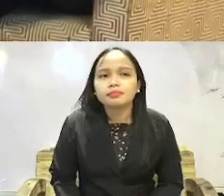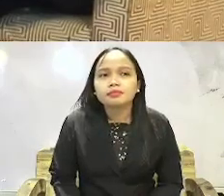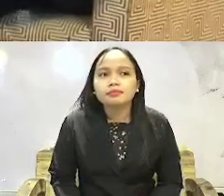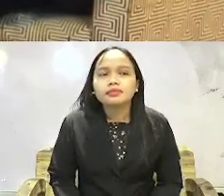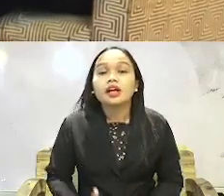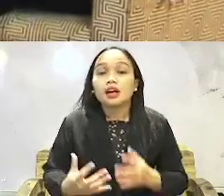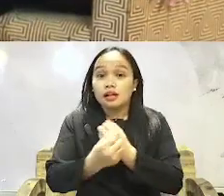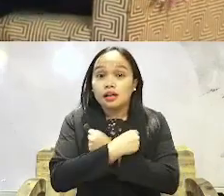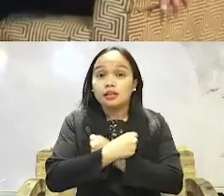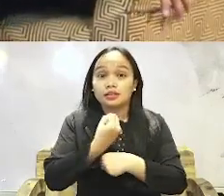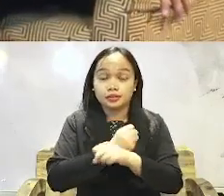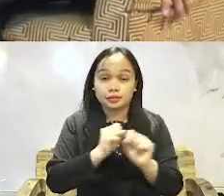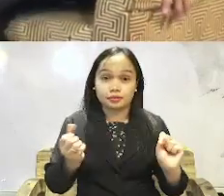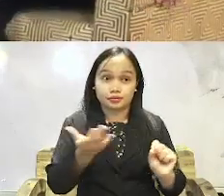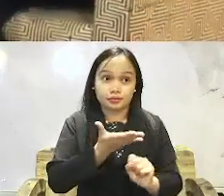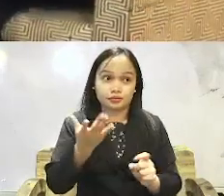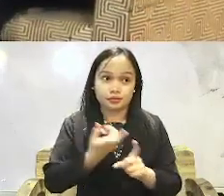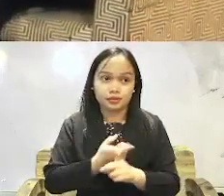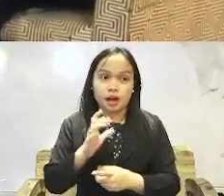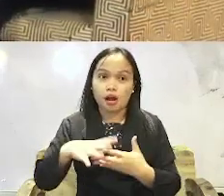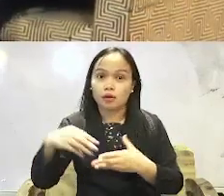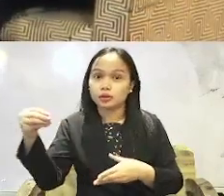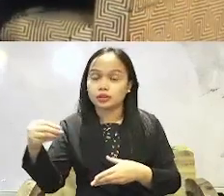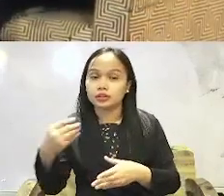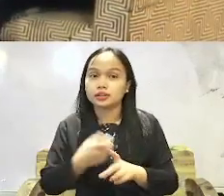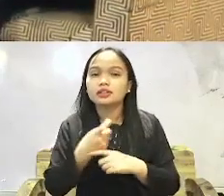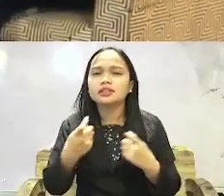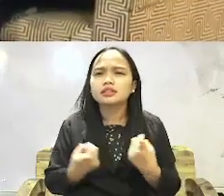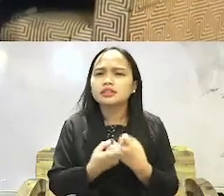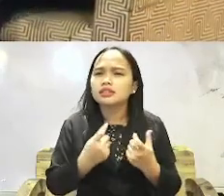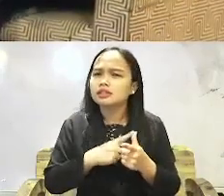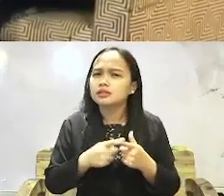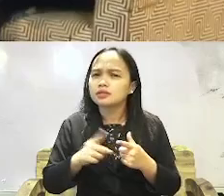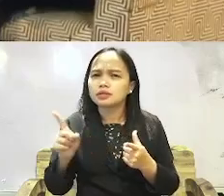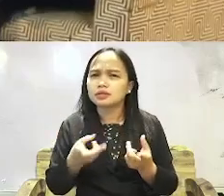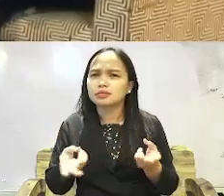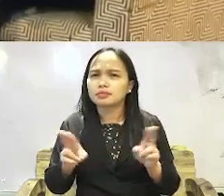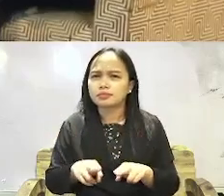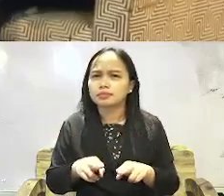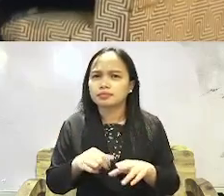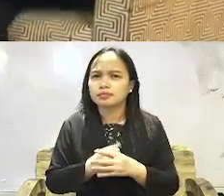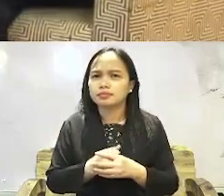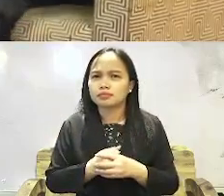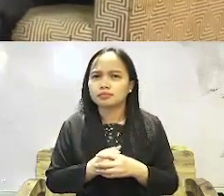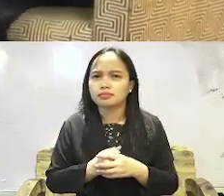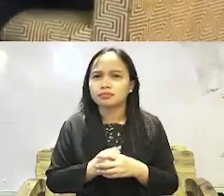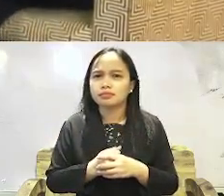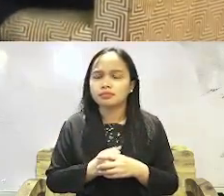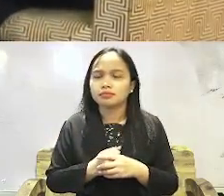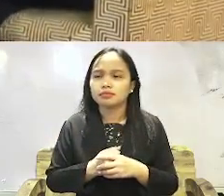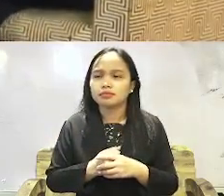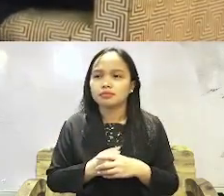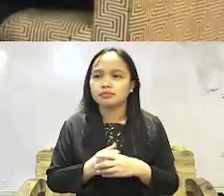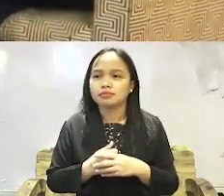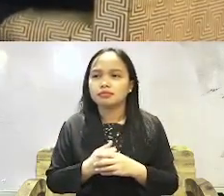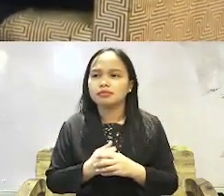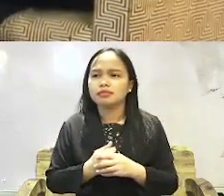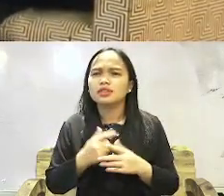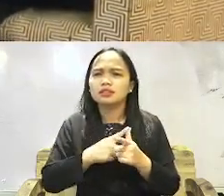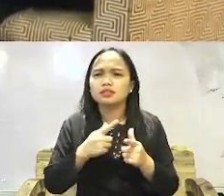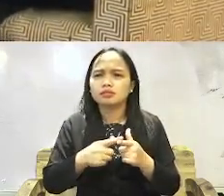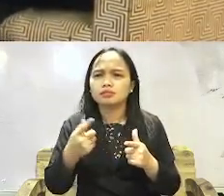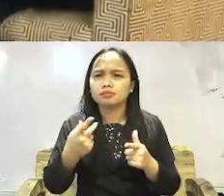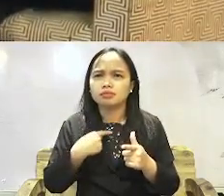of sin. So anong ginagawa ngayon ng Diyos? Ay ng Diablo. You see, nilifted ka na sa penalty of sin, of course, hindi ka na mababalik niya